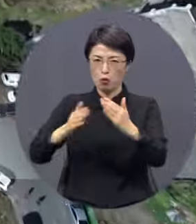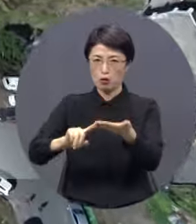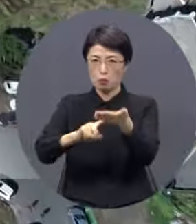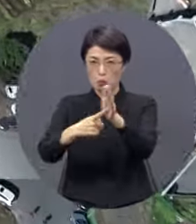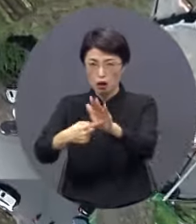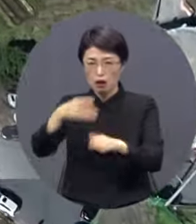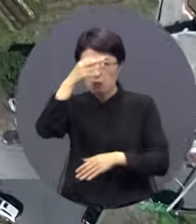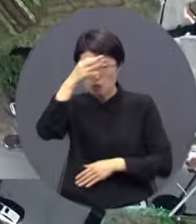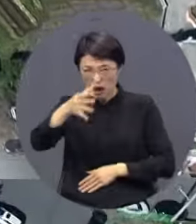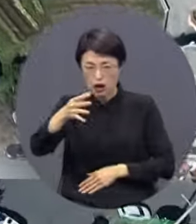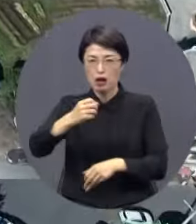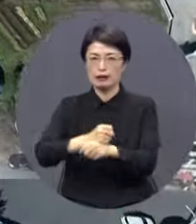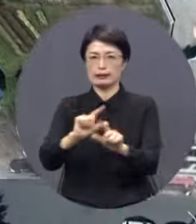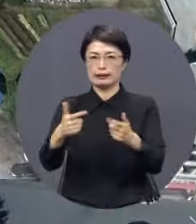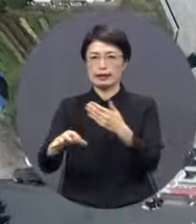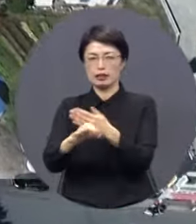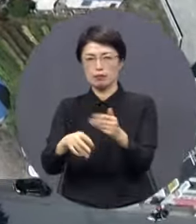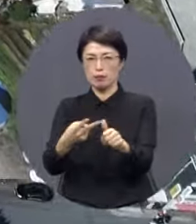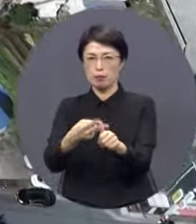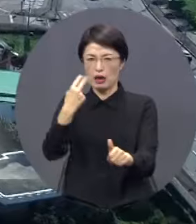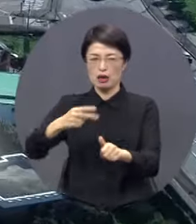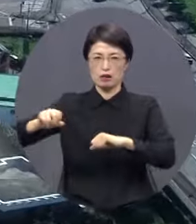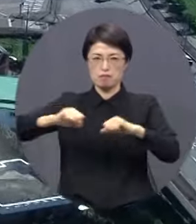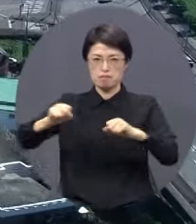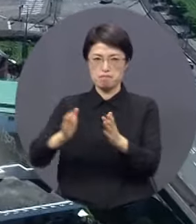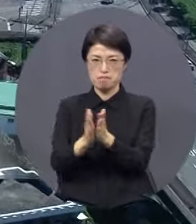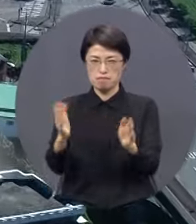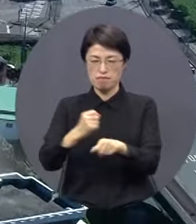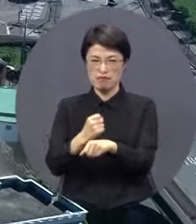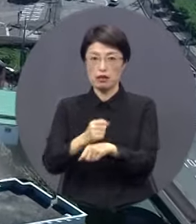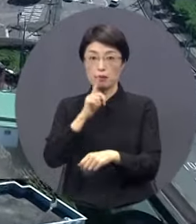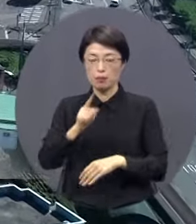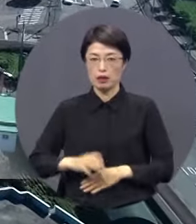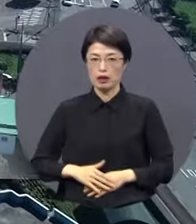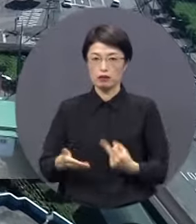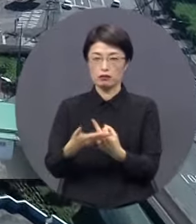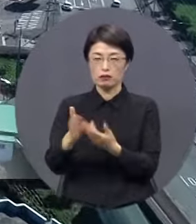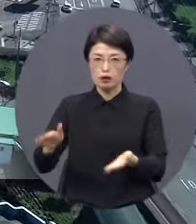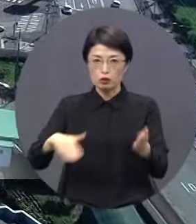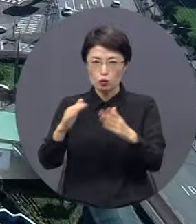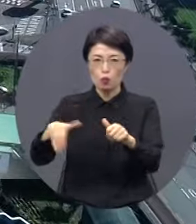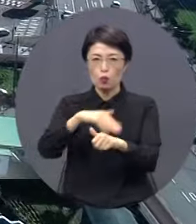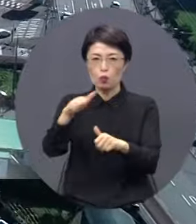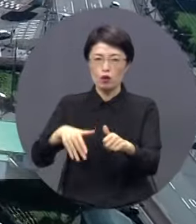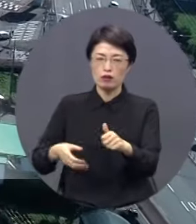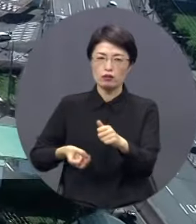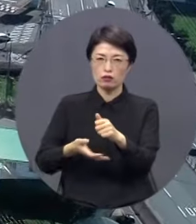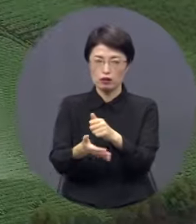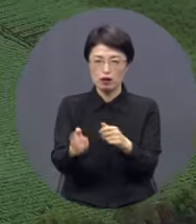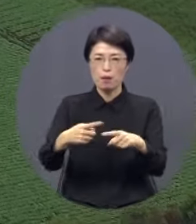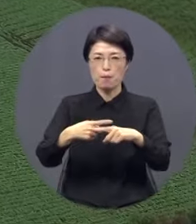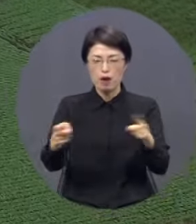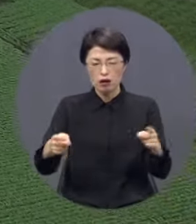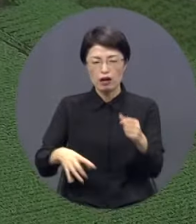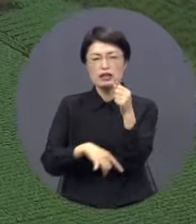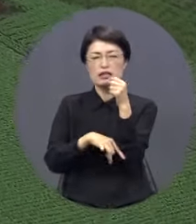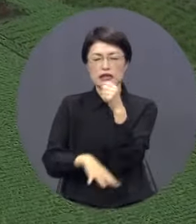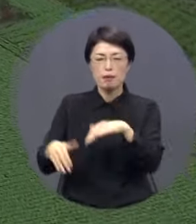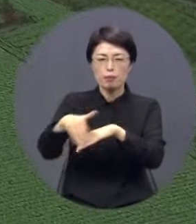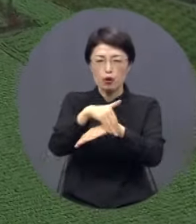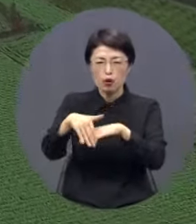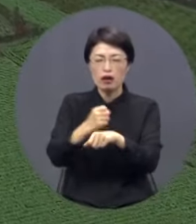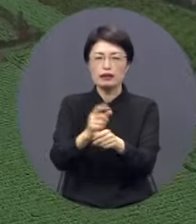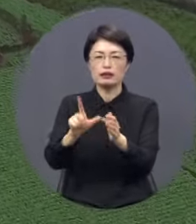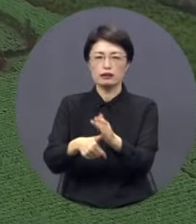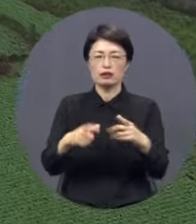퇴진 행동에 돌입하겠다고 밝혔습니다. 제주도는 환경영향평가와 기본설계 용역에 지역업체를 컨소시엄